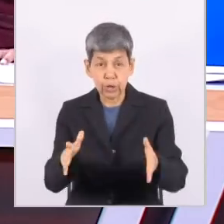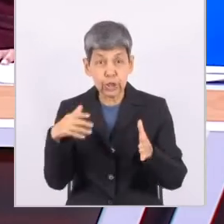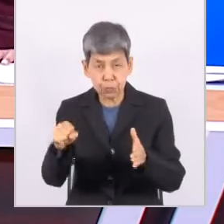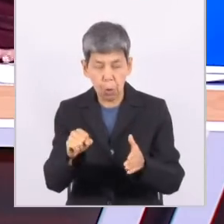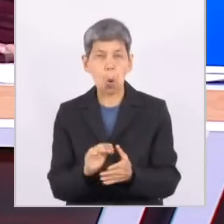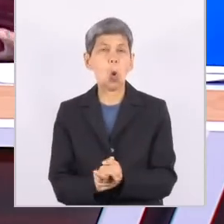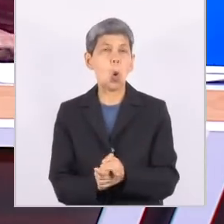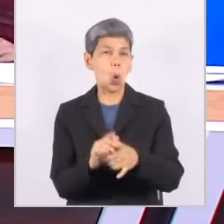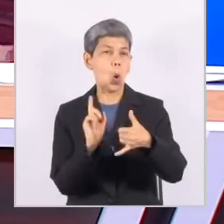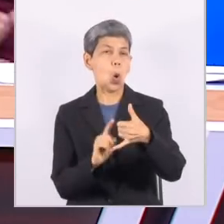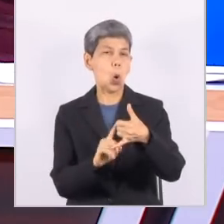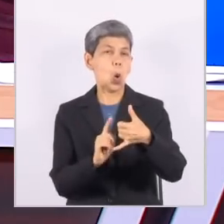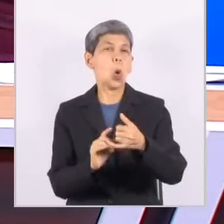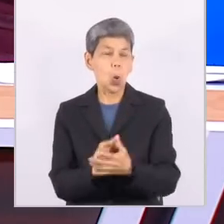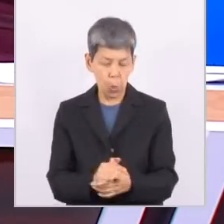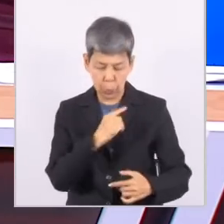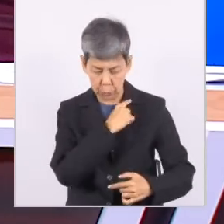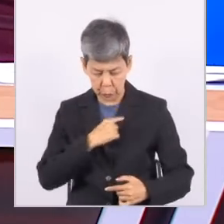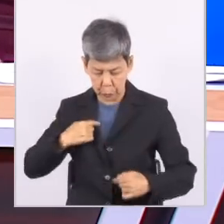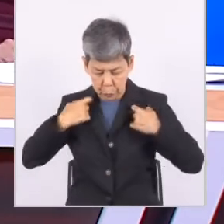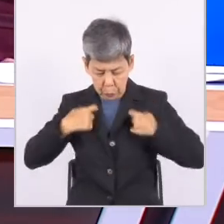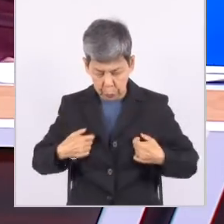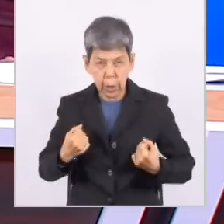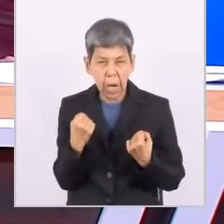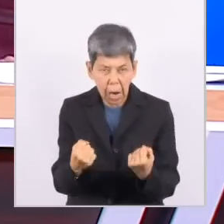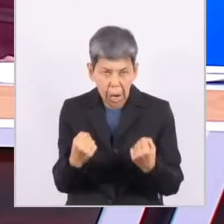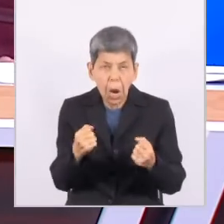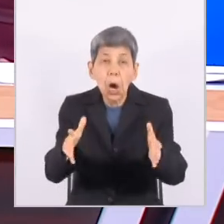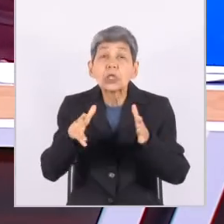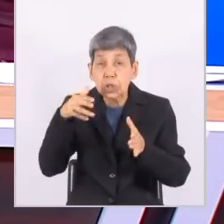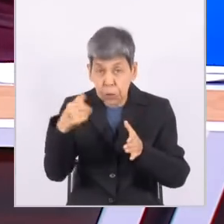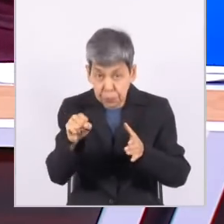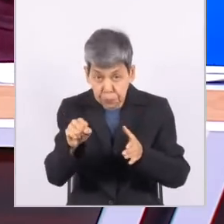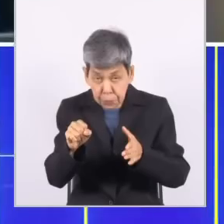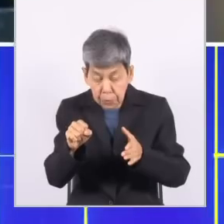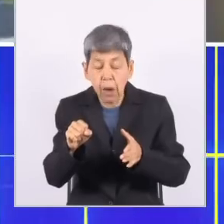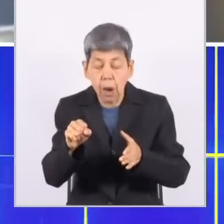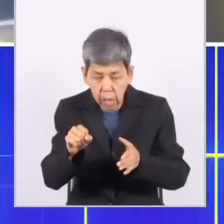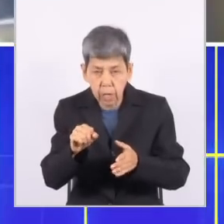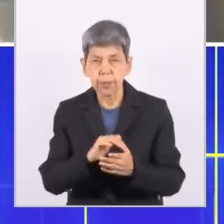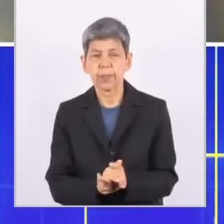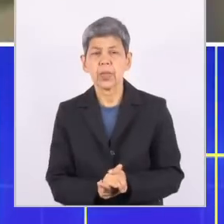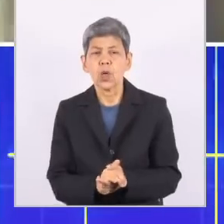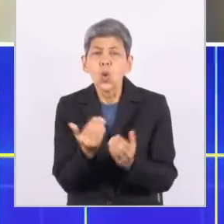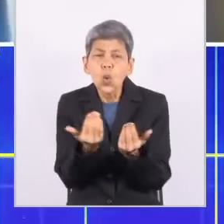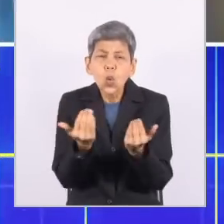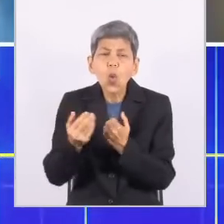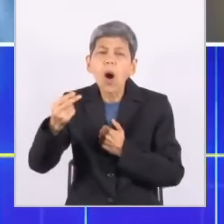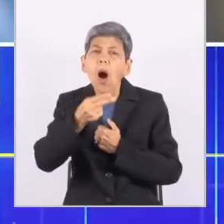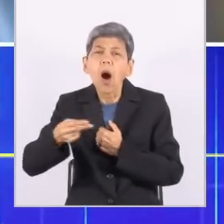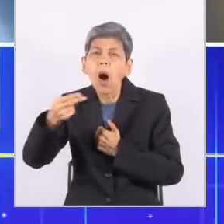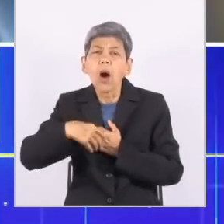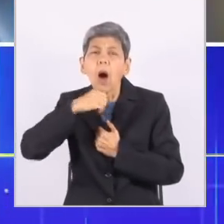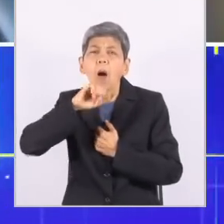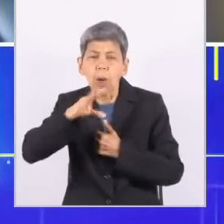สมญานามว่าคอกระเช้าสิบล้อคอกระเช้านะคะปรากฏว่าลูกๆหลานๆนะคะแจ้ง